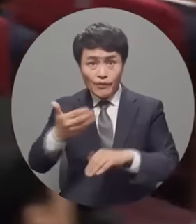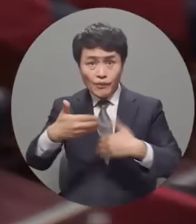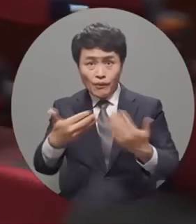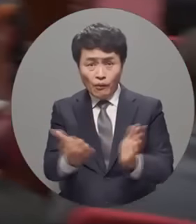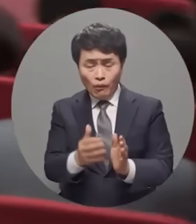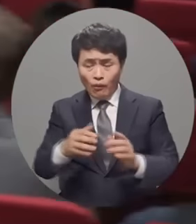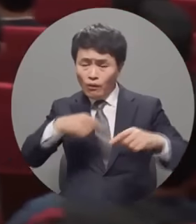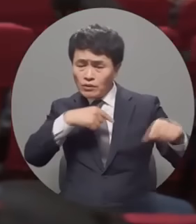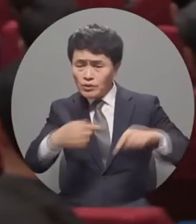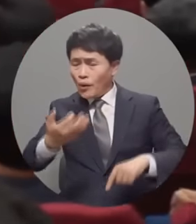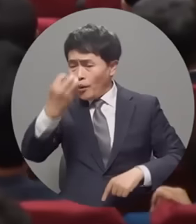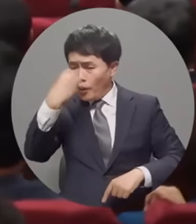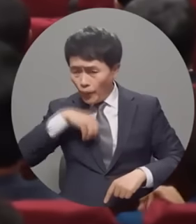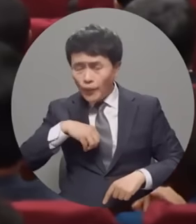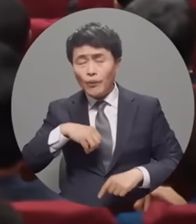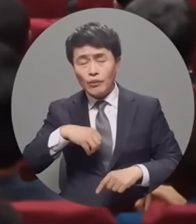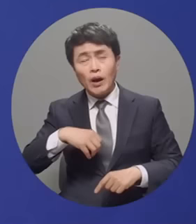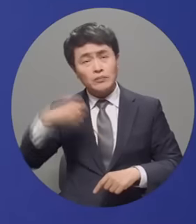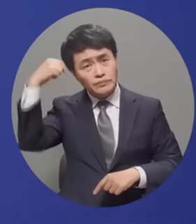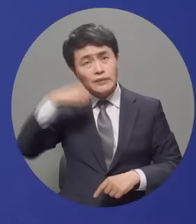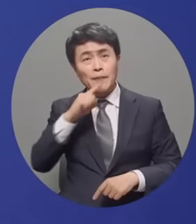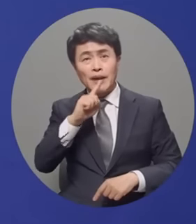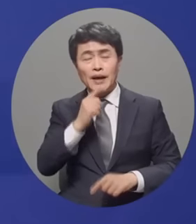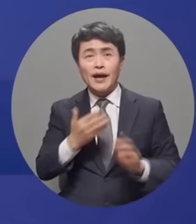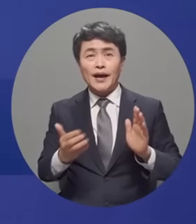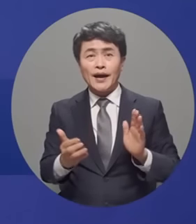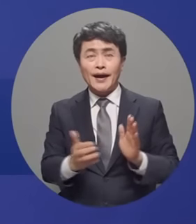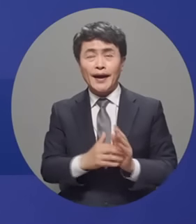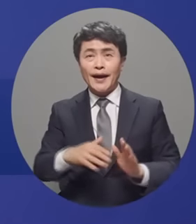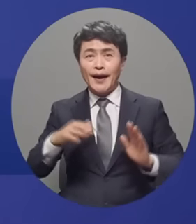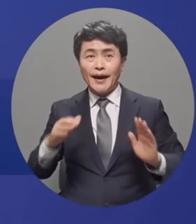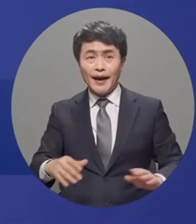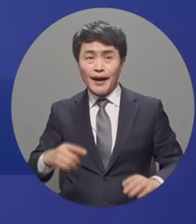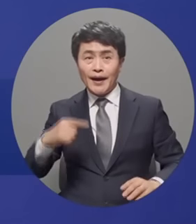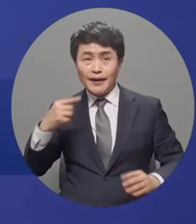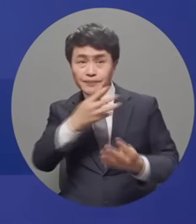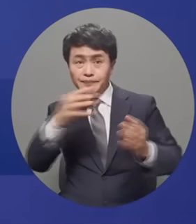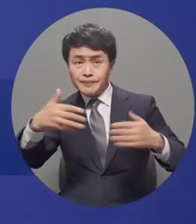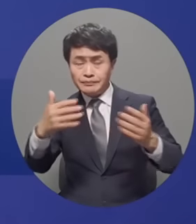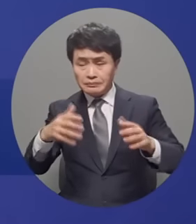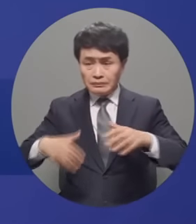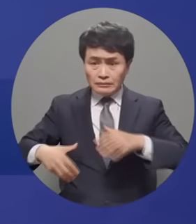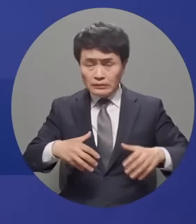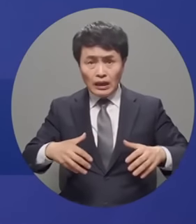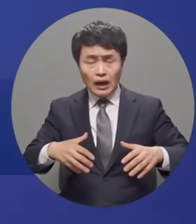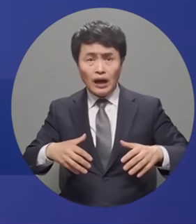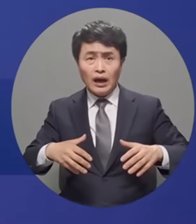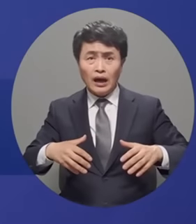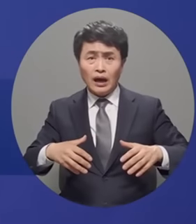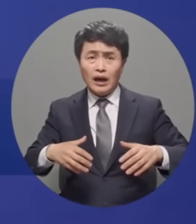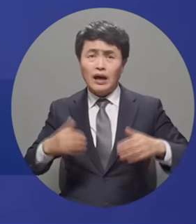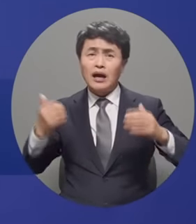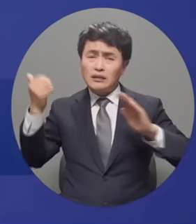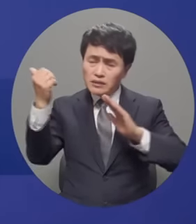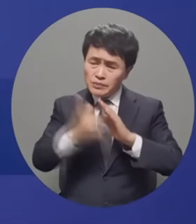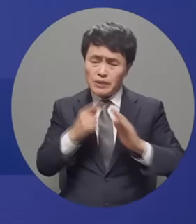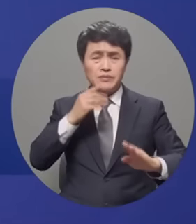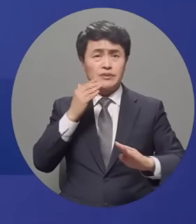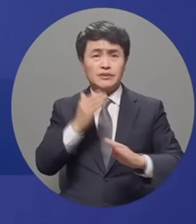효능감을 느끼게 하겠다고 강조했습니다. 엄중하게 지켜만 보고 머뭇거리다가 실기하는 과거의